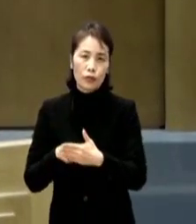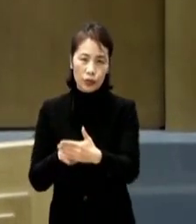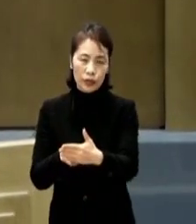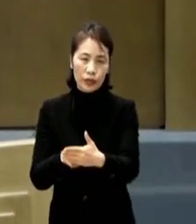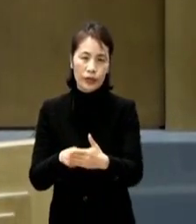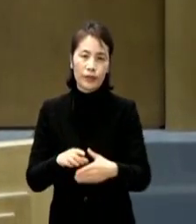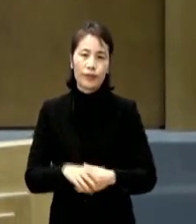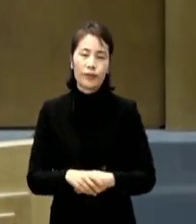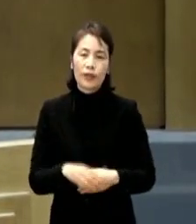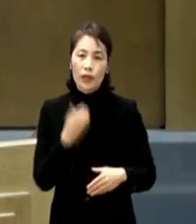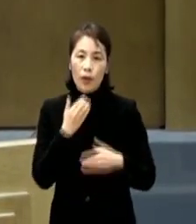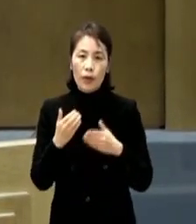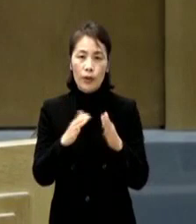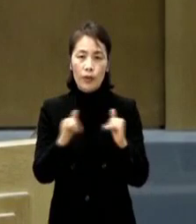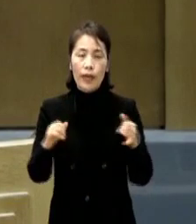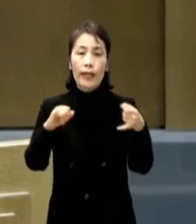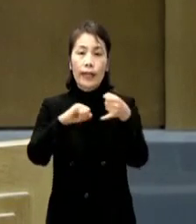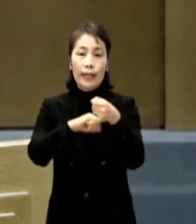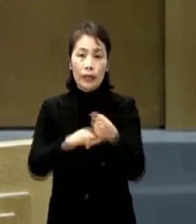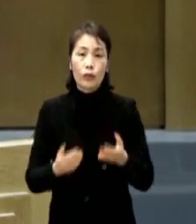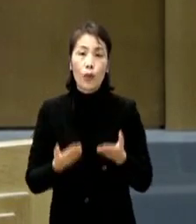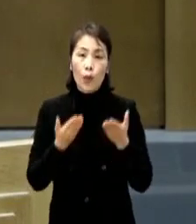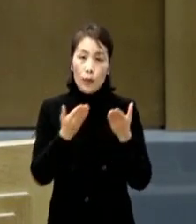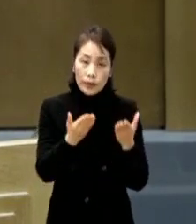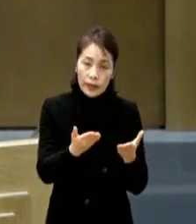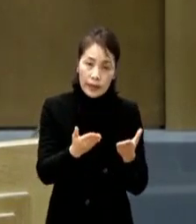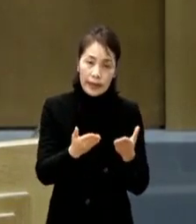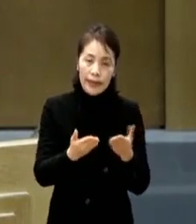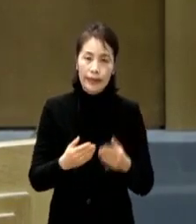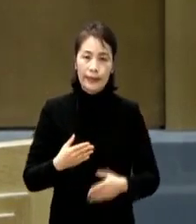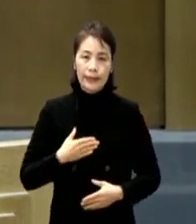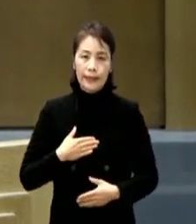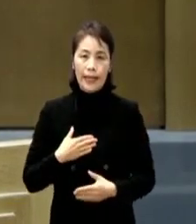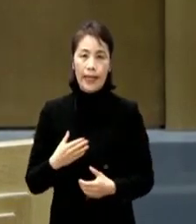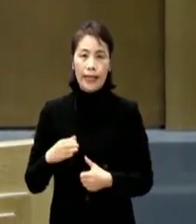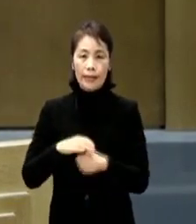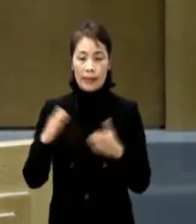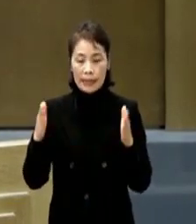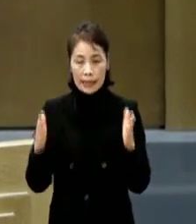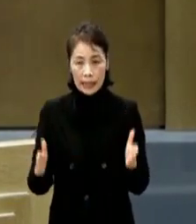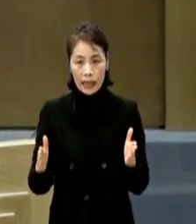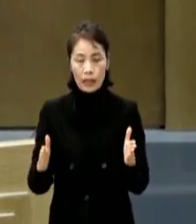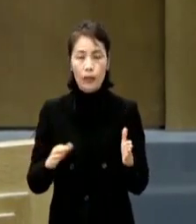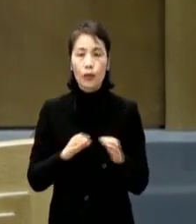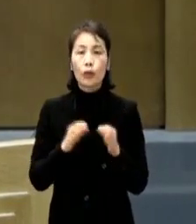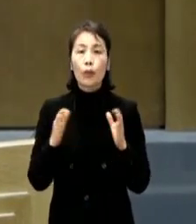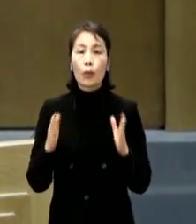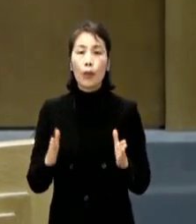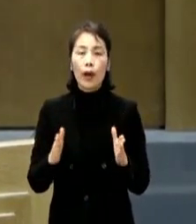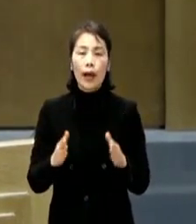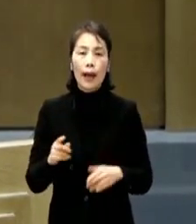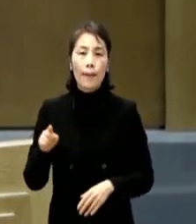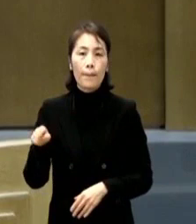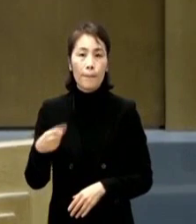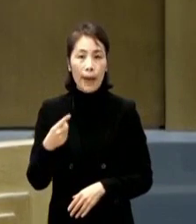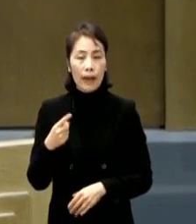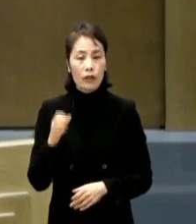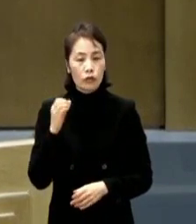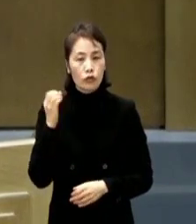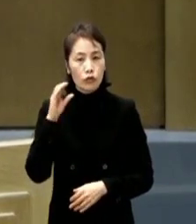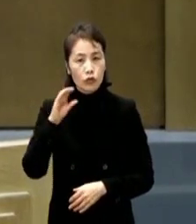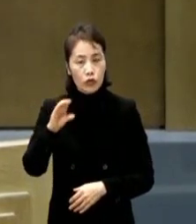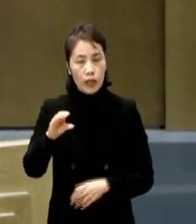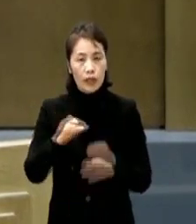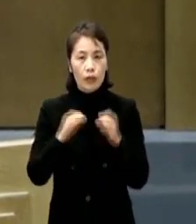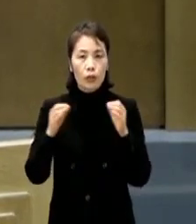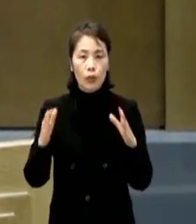가하겠습니다. 도민께 약속드린 임기 내 100조 이상 국내외 투자 유치 목표 중 1년